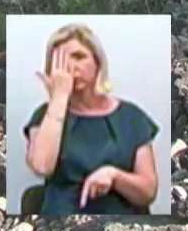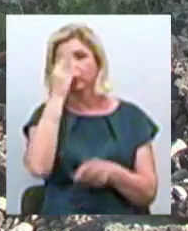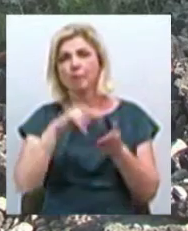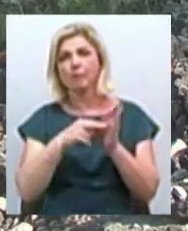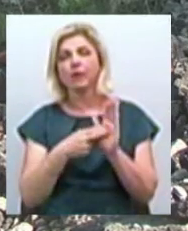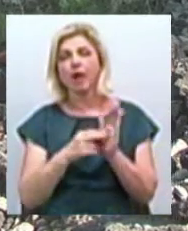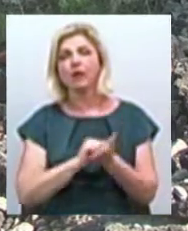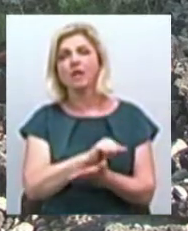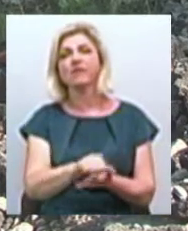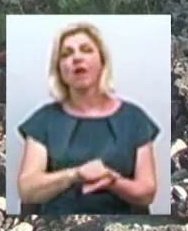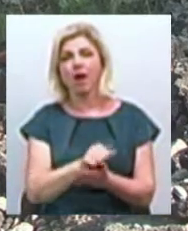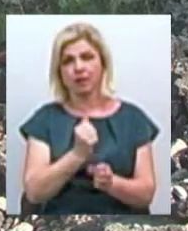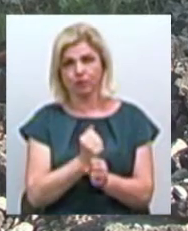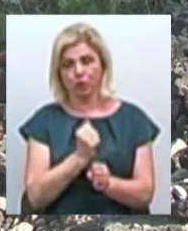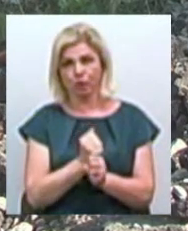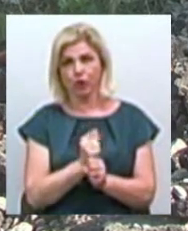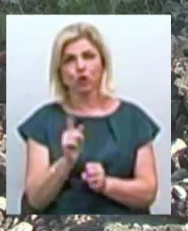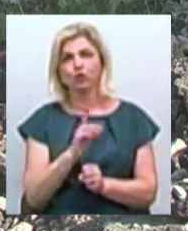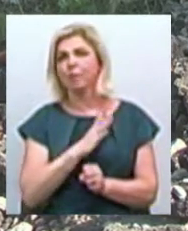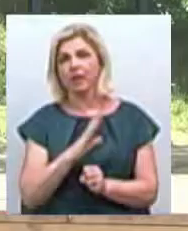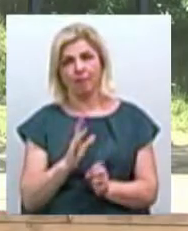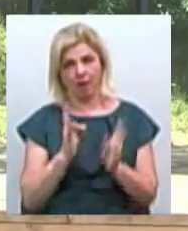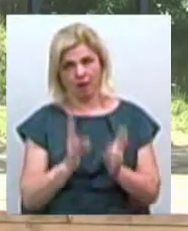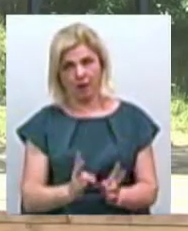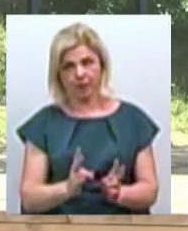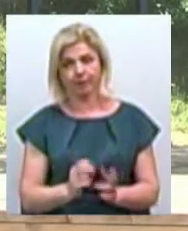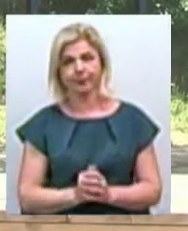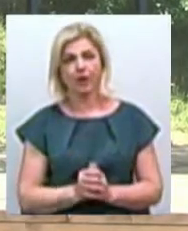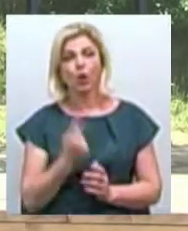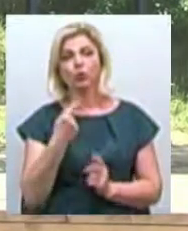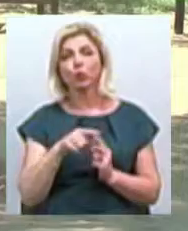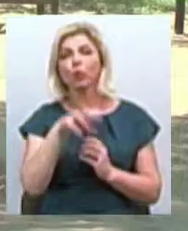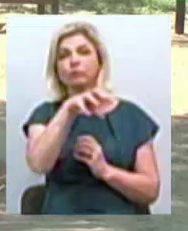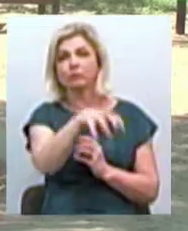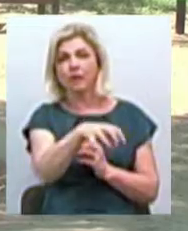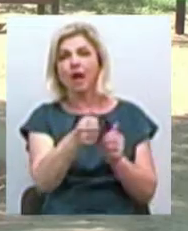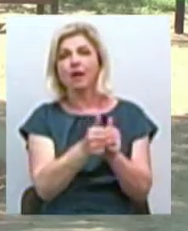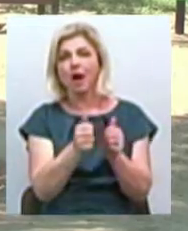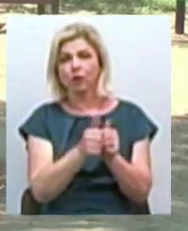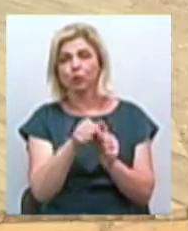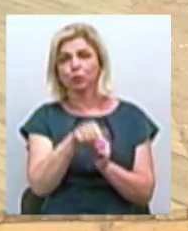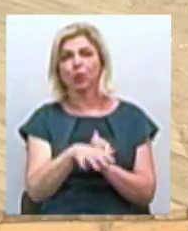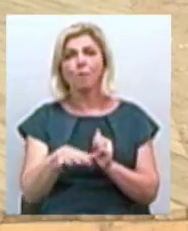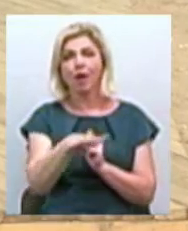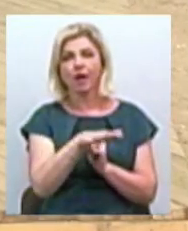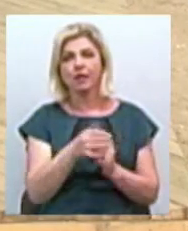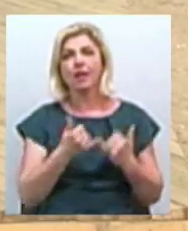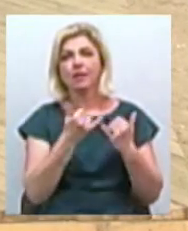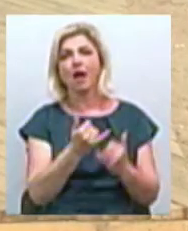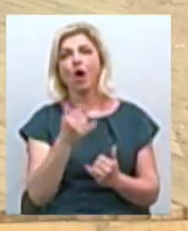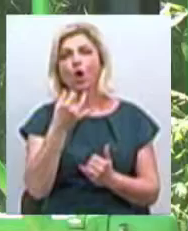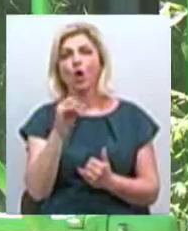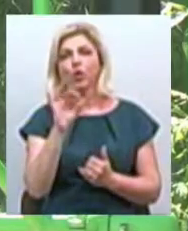до якогось мінімуму, щоб не так травматично було. Інша локація знаходиться поруч. Тут зробили майданчик для йоги та